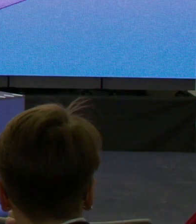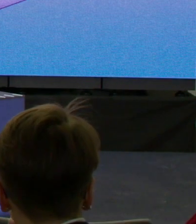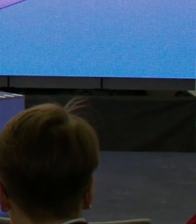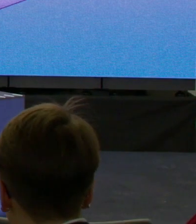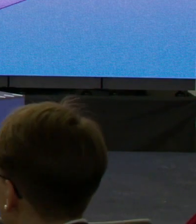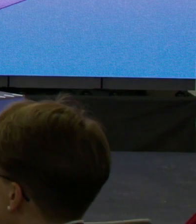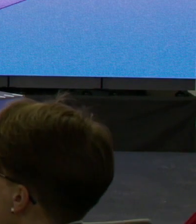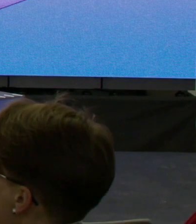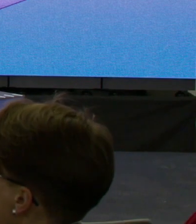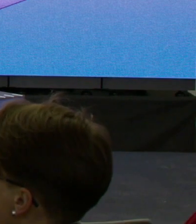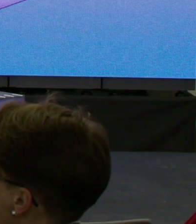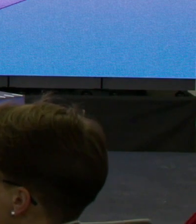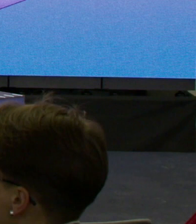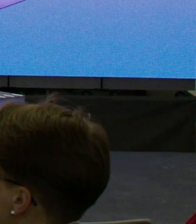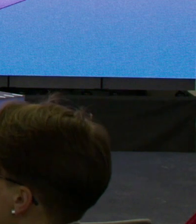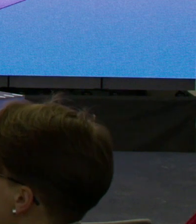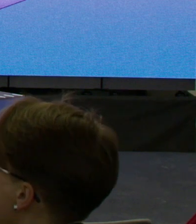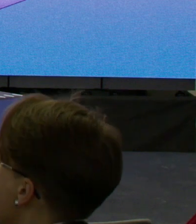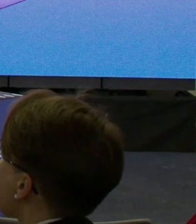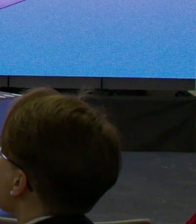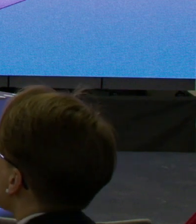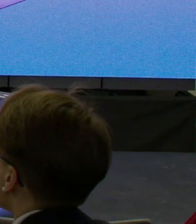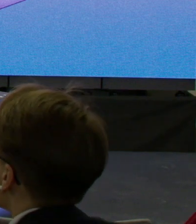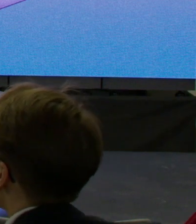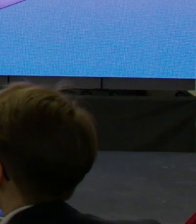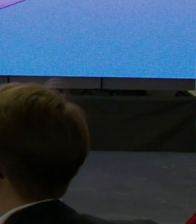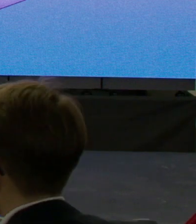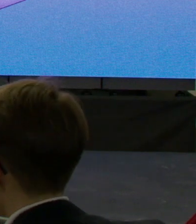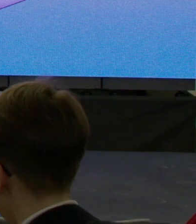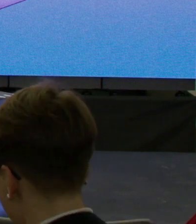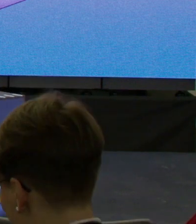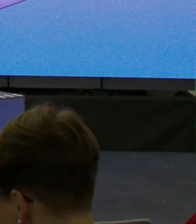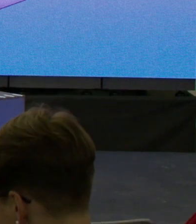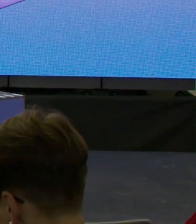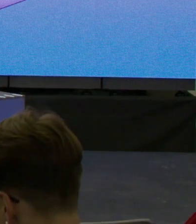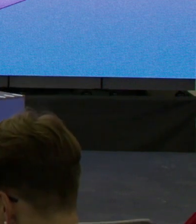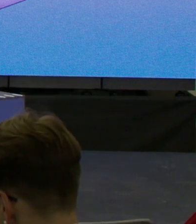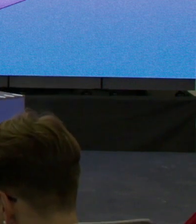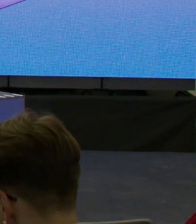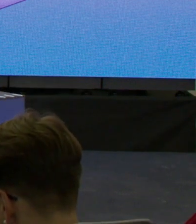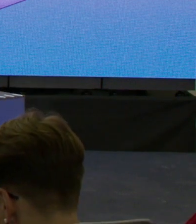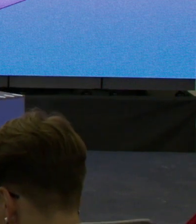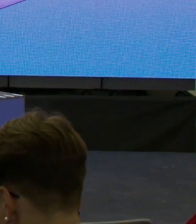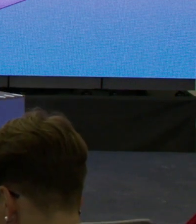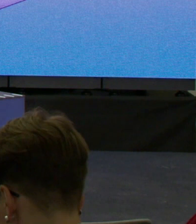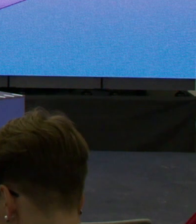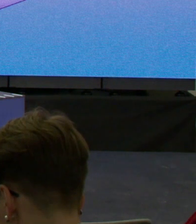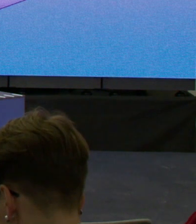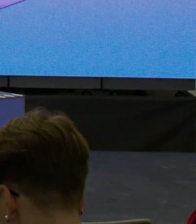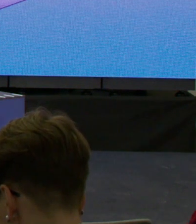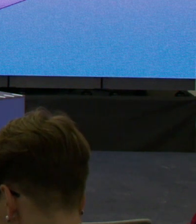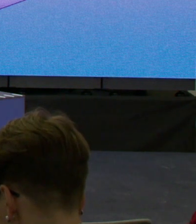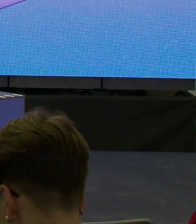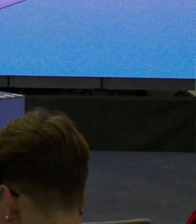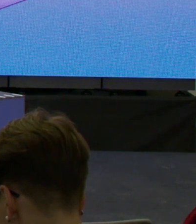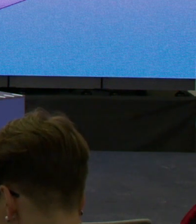norėčiau pakviesti autorės, kurios atliko tyrimą apie žydų bei romų